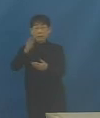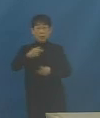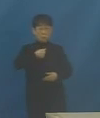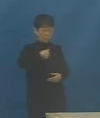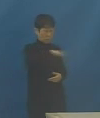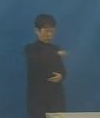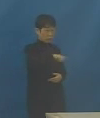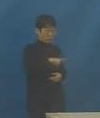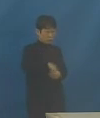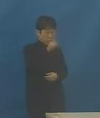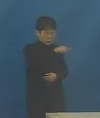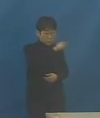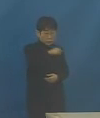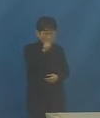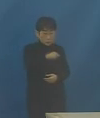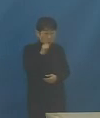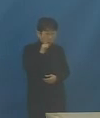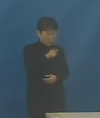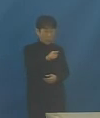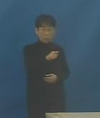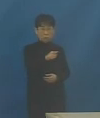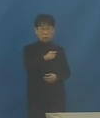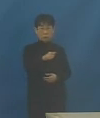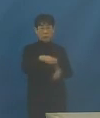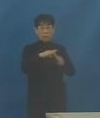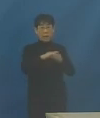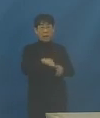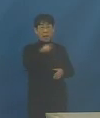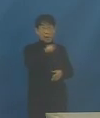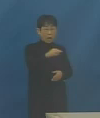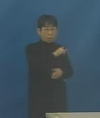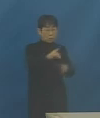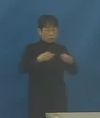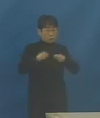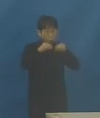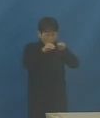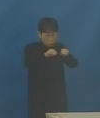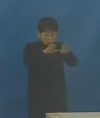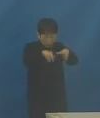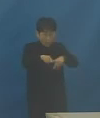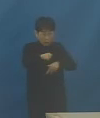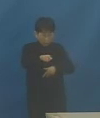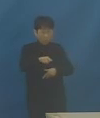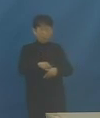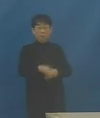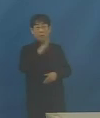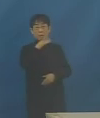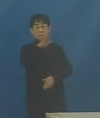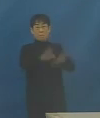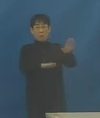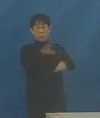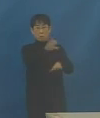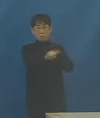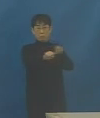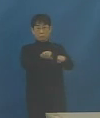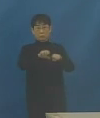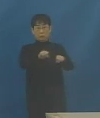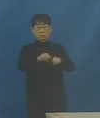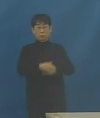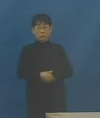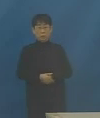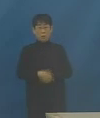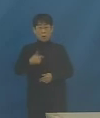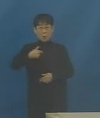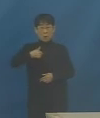たああこういう場所で映った全部クソ把握した上で議論しているわけですねやっぱり我々のほうがよっぽど知ってるわけですよ